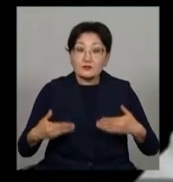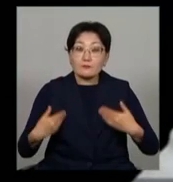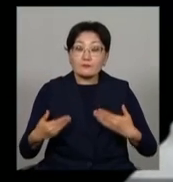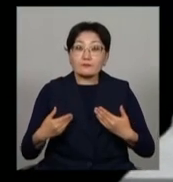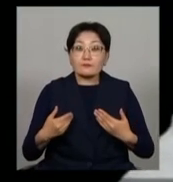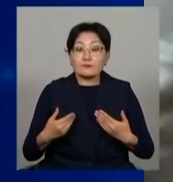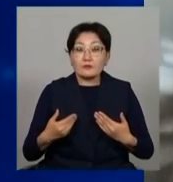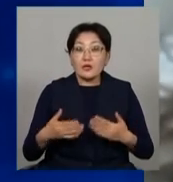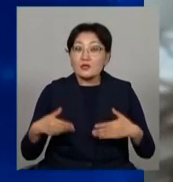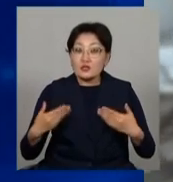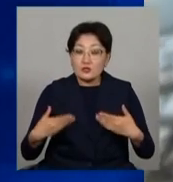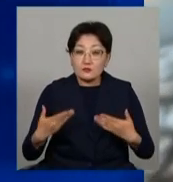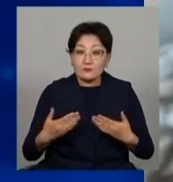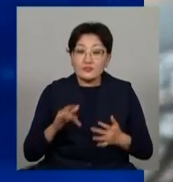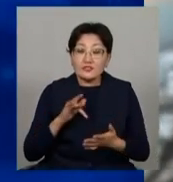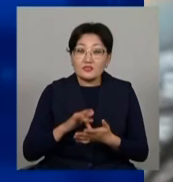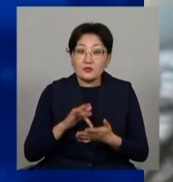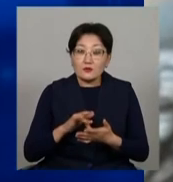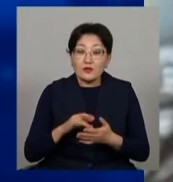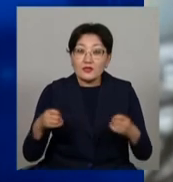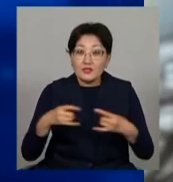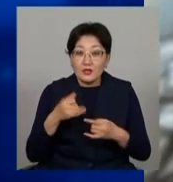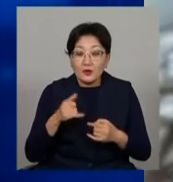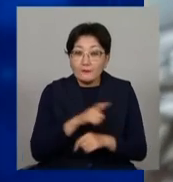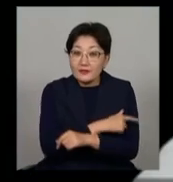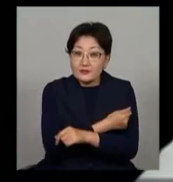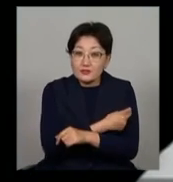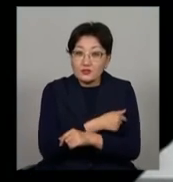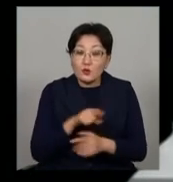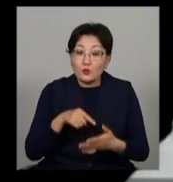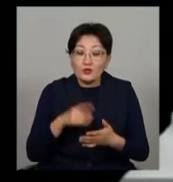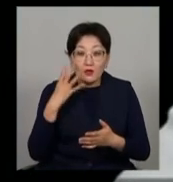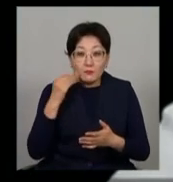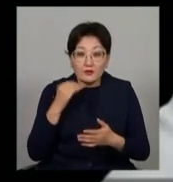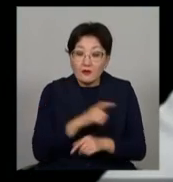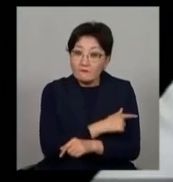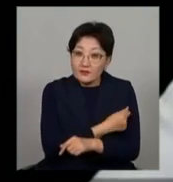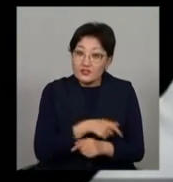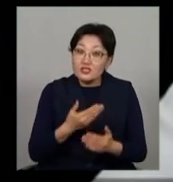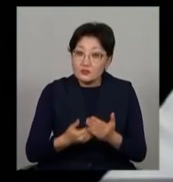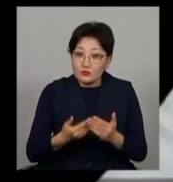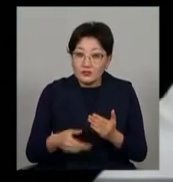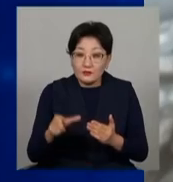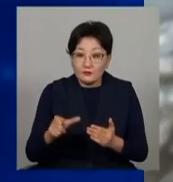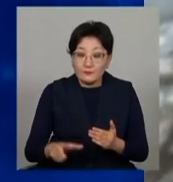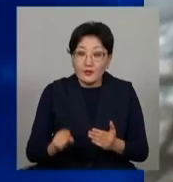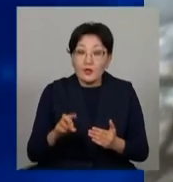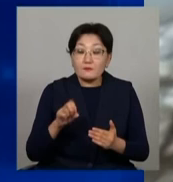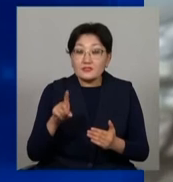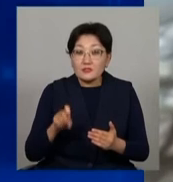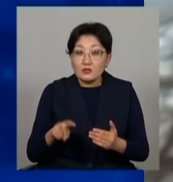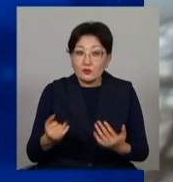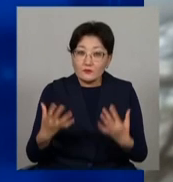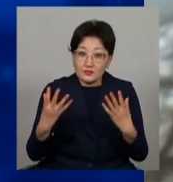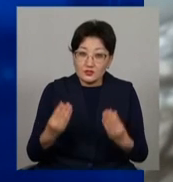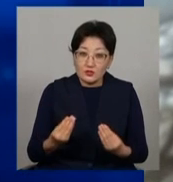Баужанқызы. Здравствуйте. Центр телемедицины города Алматы, врач-консультант Абзал Тавлекельдиевич. Здравствуйте. Хотел узнать на